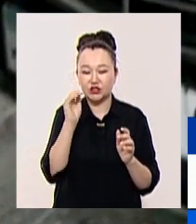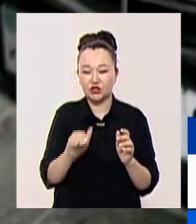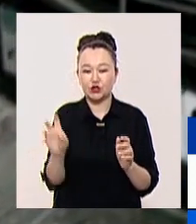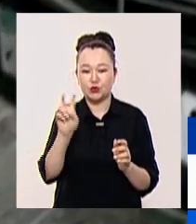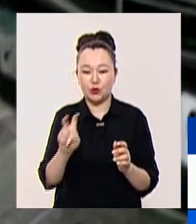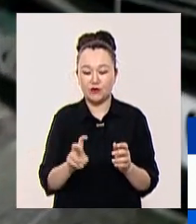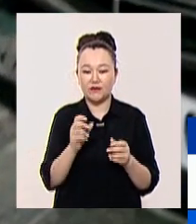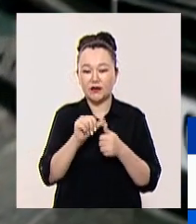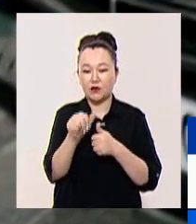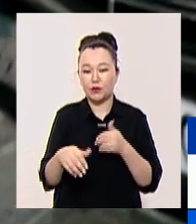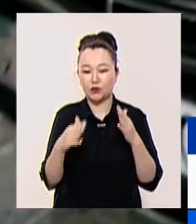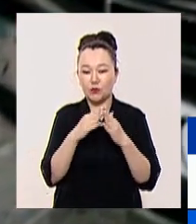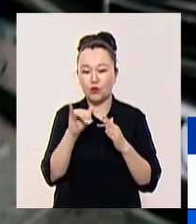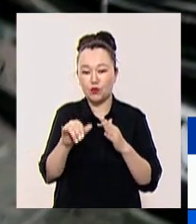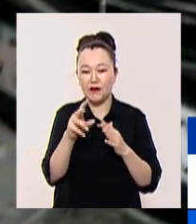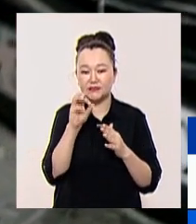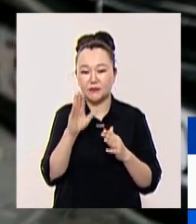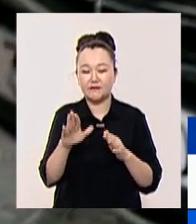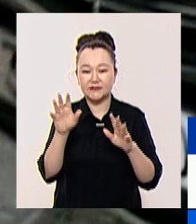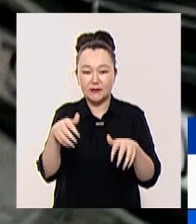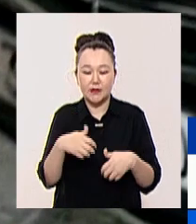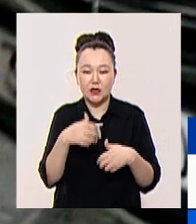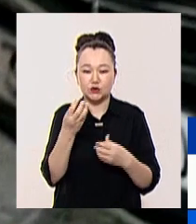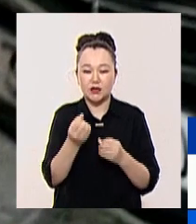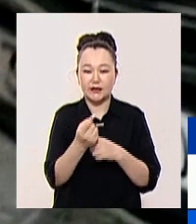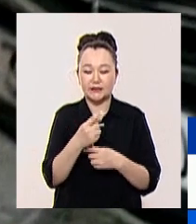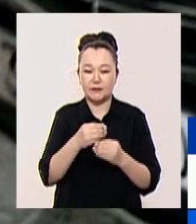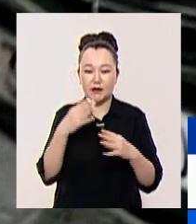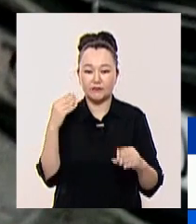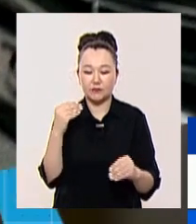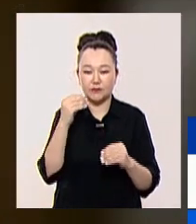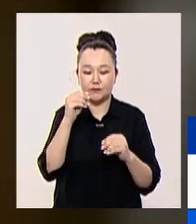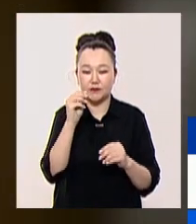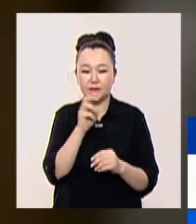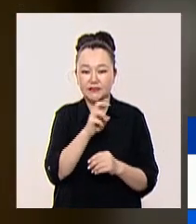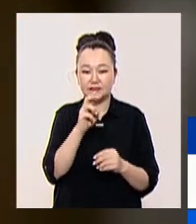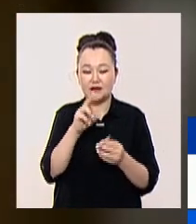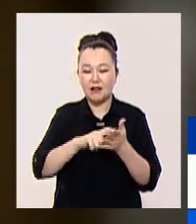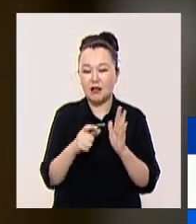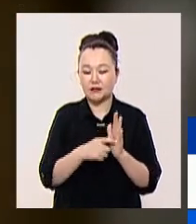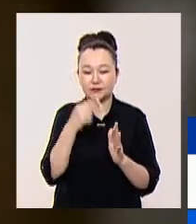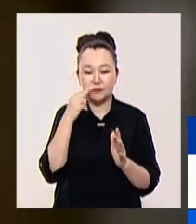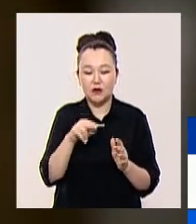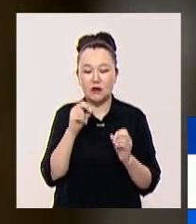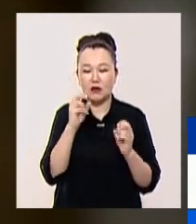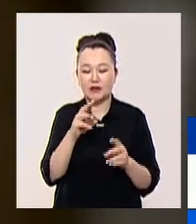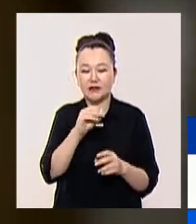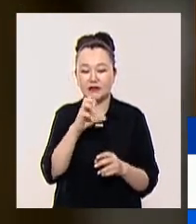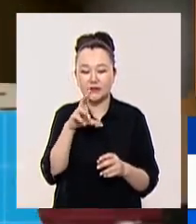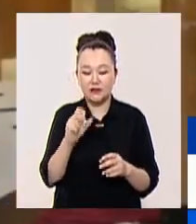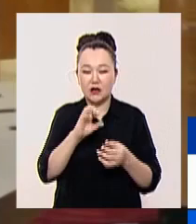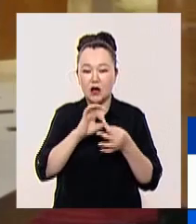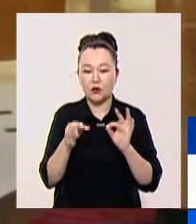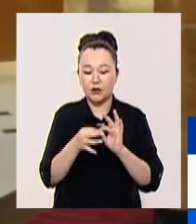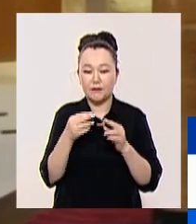17 200 000 долларов. Кроме недвижимости, у Карима Масимова конфисковали 11 автомобилей бизнес-класса, среди которых такие марки, как Tesla, Audi,